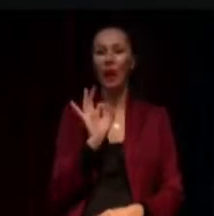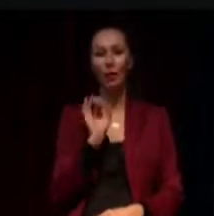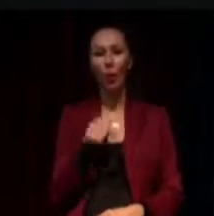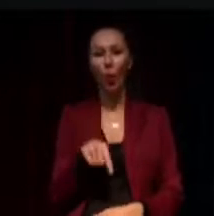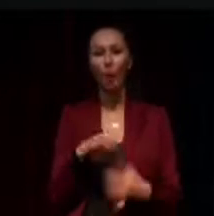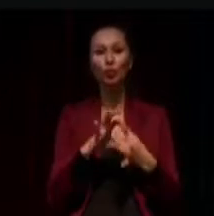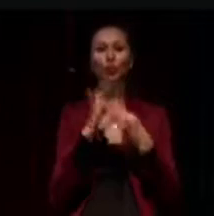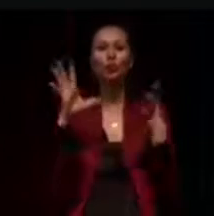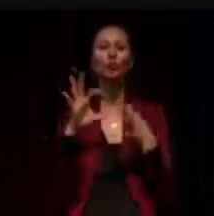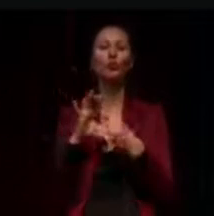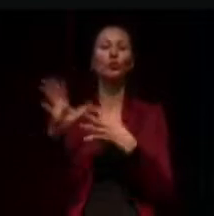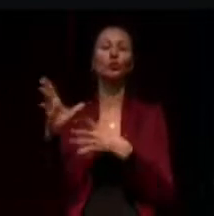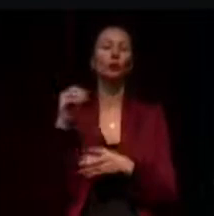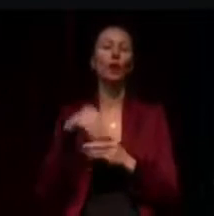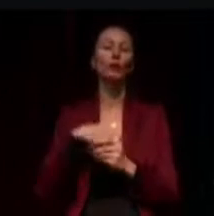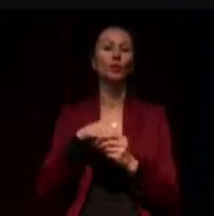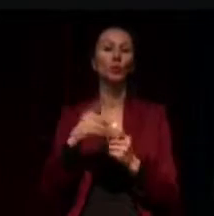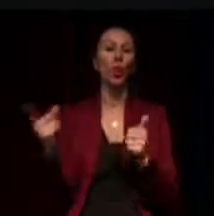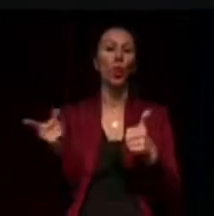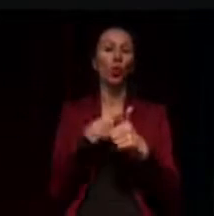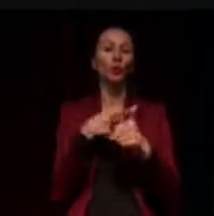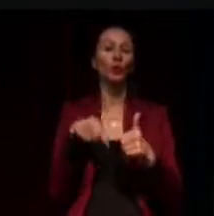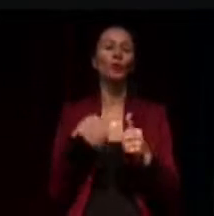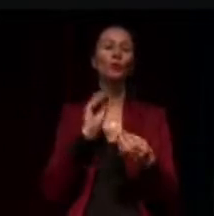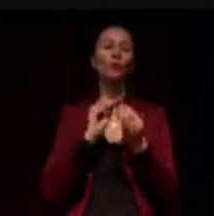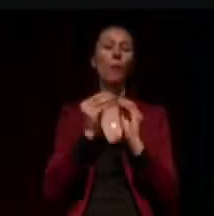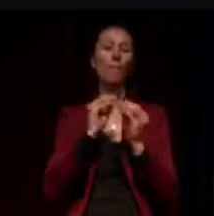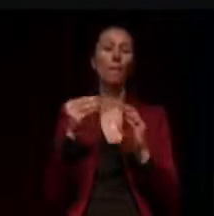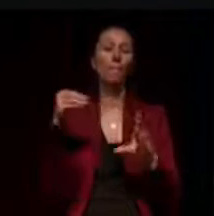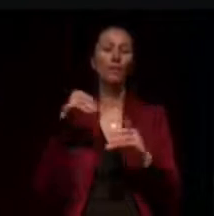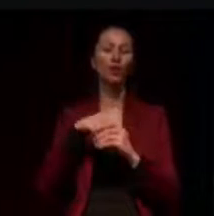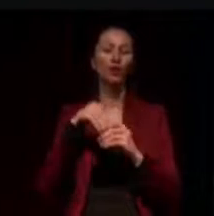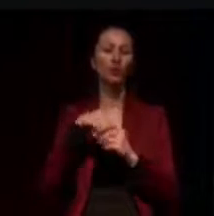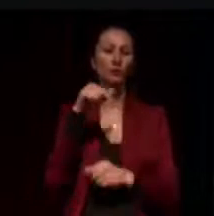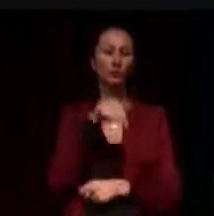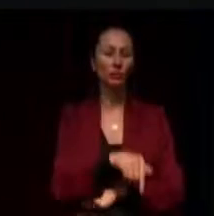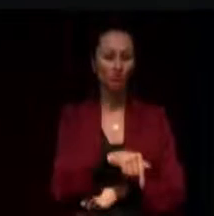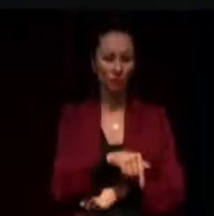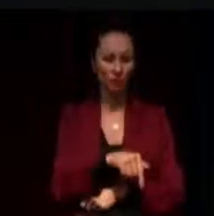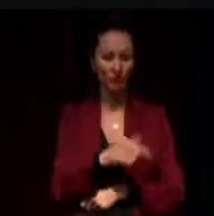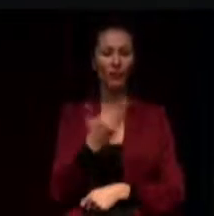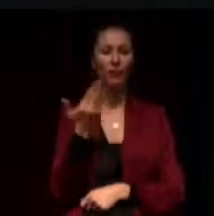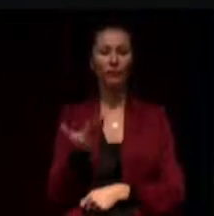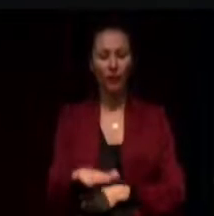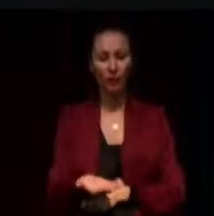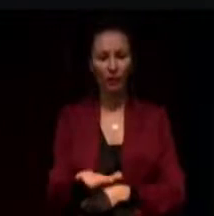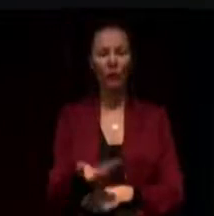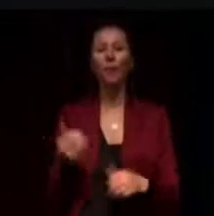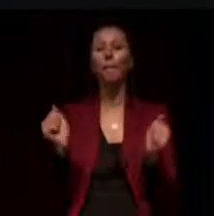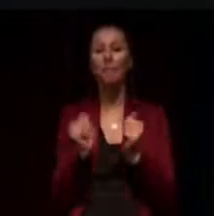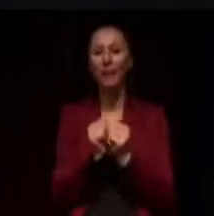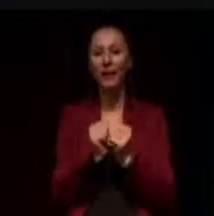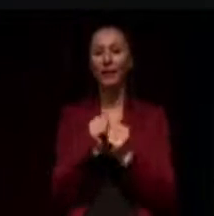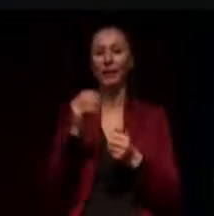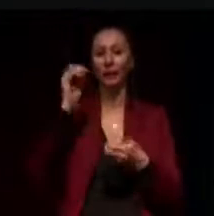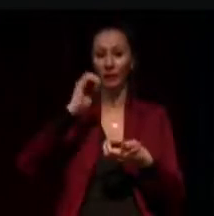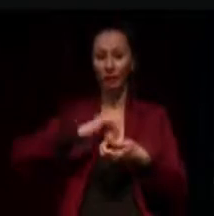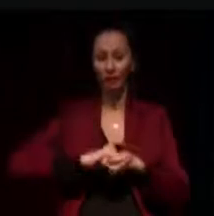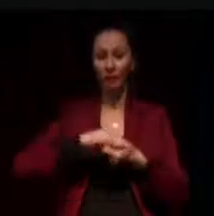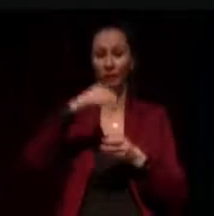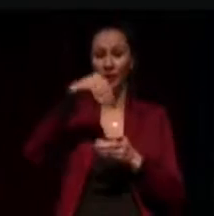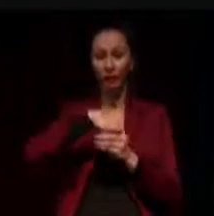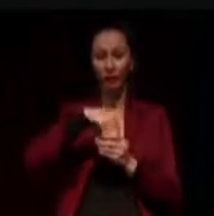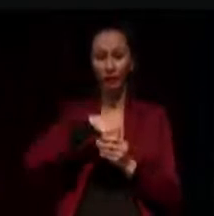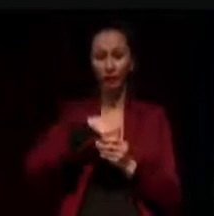pervasızlığı, çözülmesi gereken öncelikli sorunlar arasındadır. Evet, birlik beraberlik içerisinde